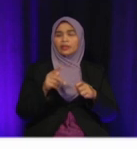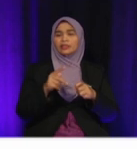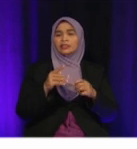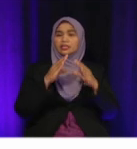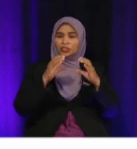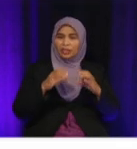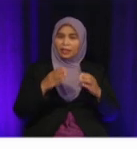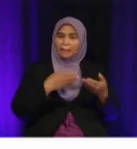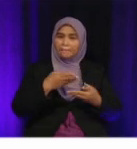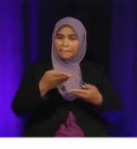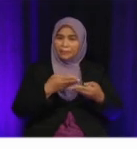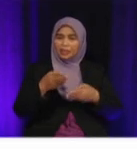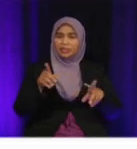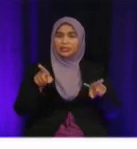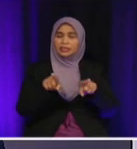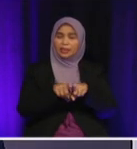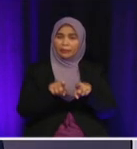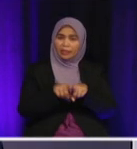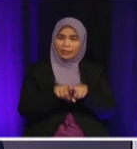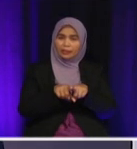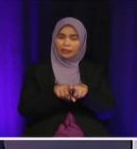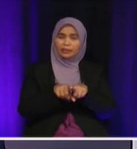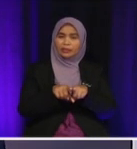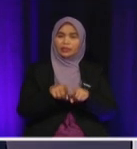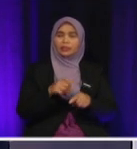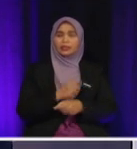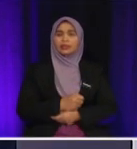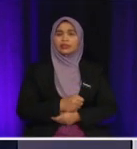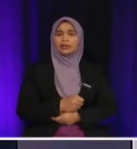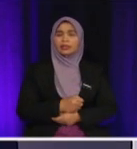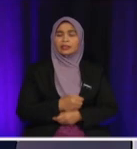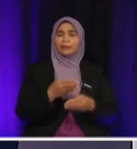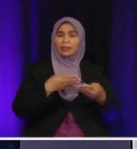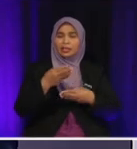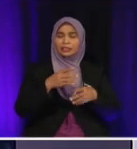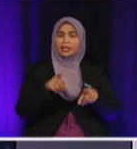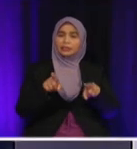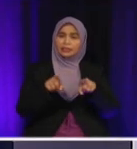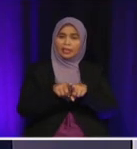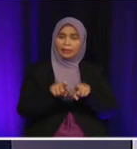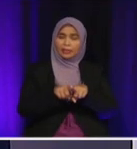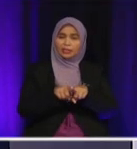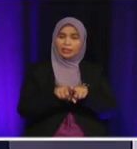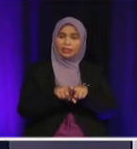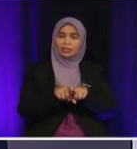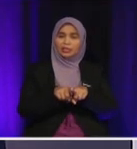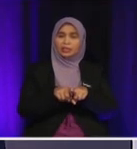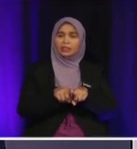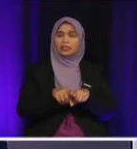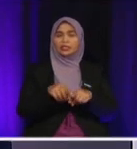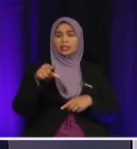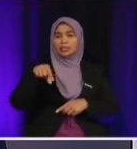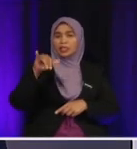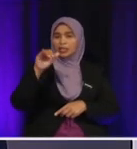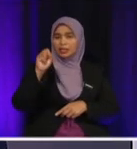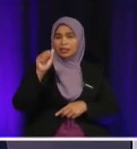sama ya. Okey, Daniel tak apa ya. Ada sikit kesilapan, kita tentukan iaitu balasan yang sama. Ingat qisas, ingat balasan yang sama. Qisas, ingat